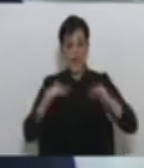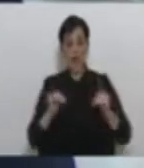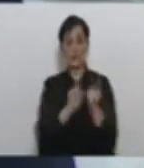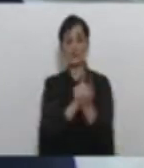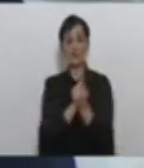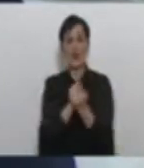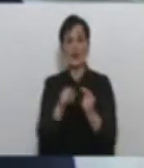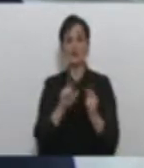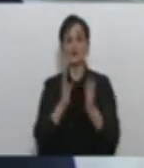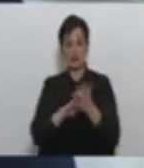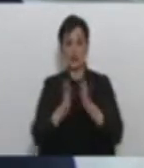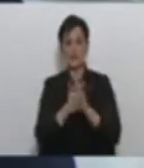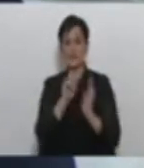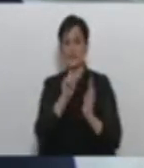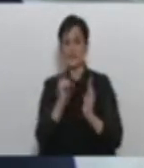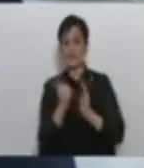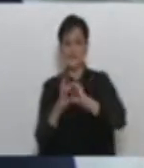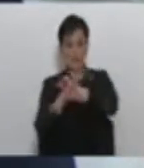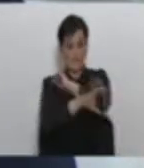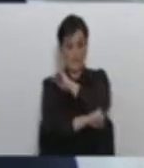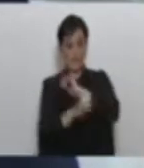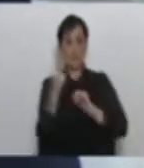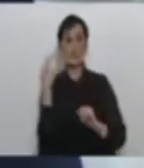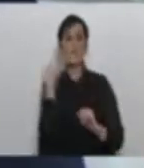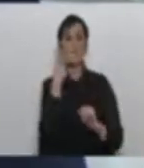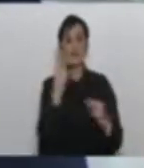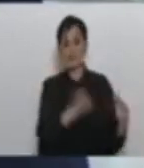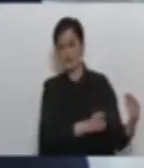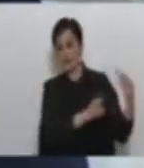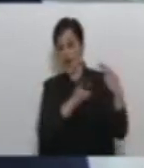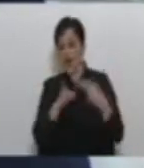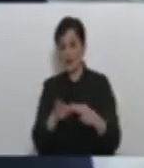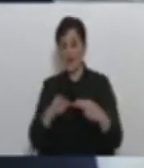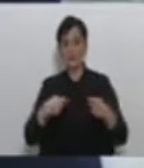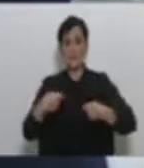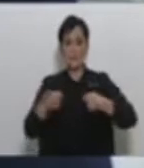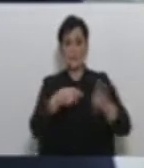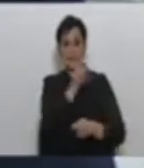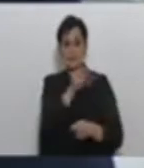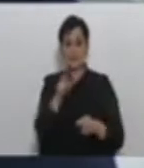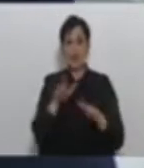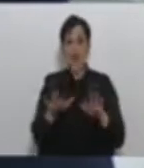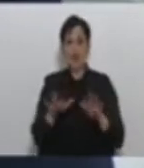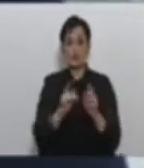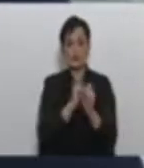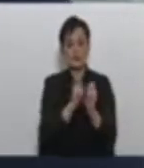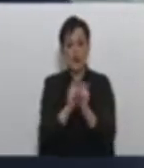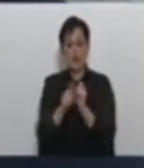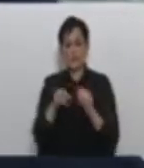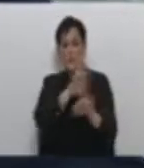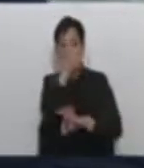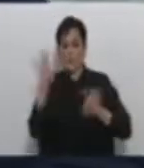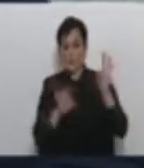ბოლომდე საქართველოს ეწვევა ბრიტანელ ბიზნესმენთა დელეგაცია, რათა მათ შეისწავლონ ადგილობრივი საინვესტიციო პროექტები და